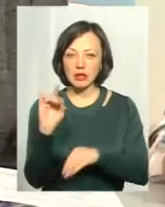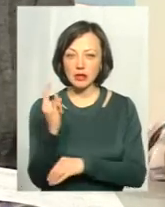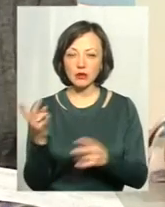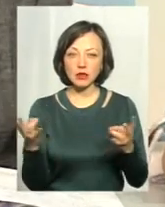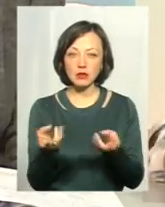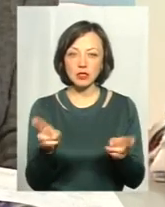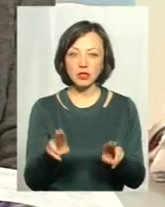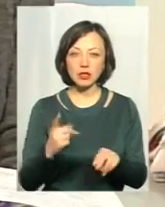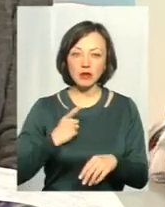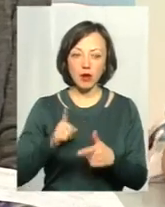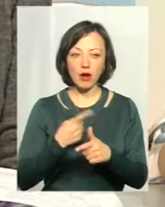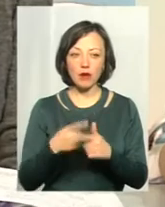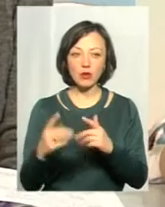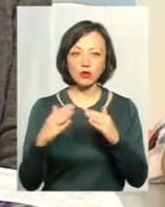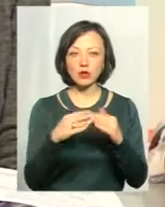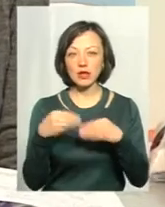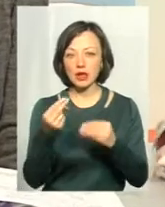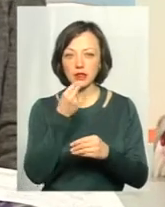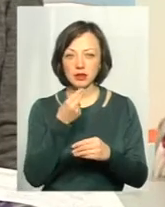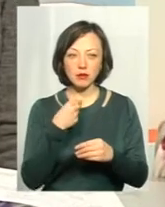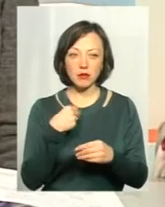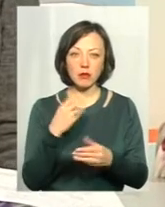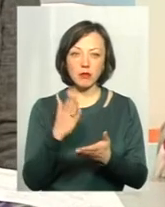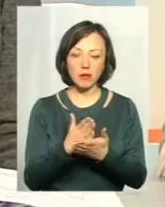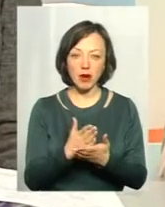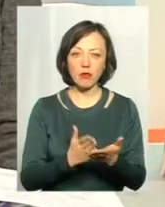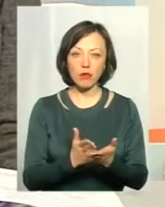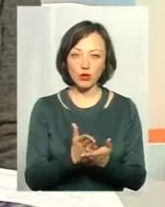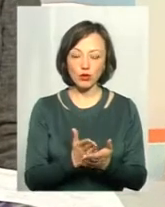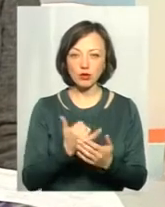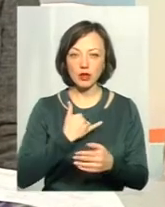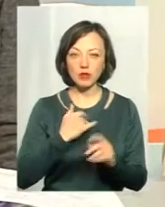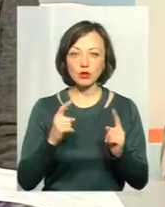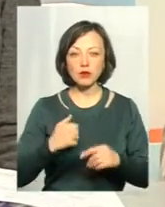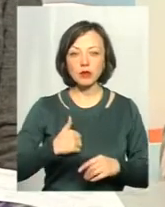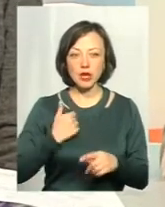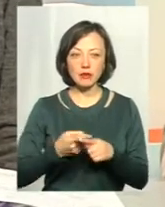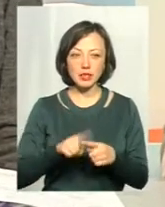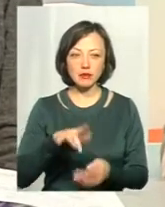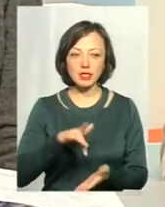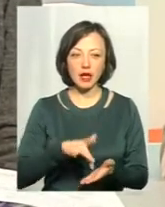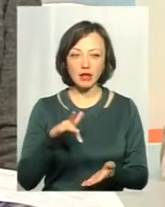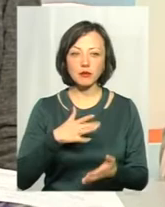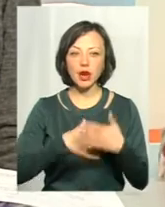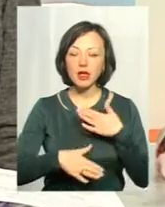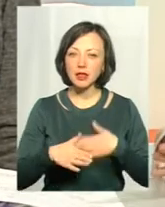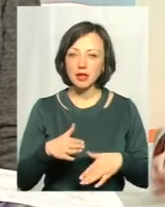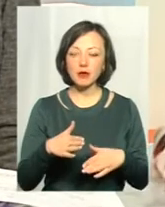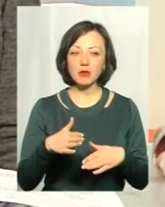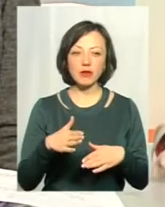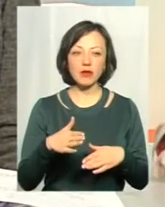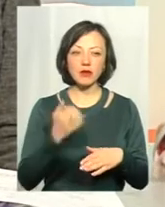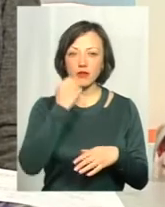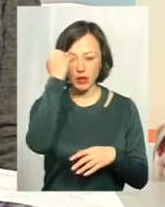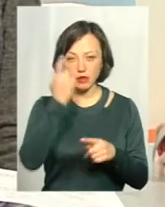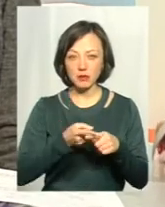залишити одні. Чи дала сусідка їсти, чи не дала. Ми вже маємо таку послугу. Ми дуже пишаємося цим центром і ми радіємо, ми вдячні